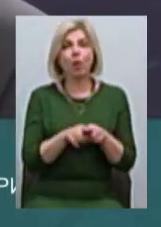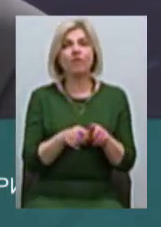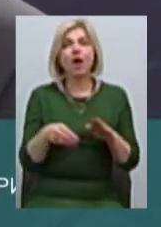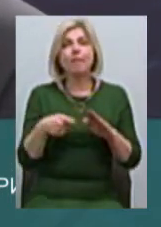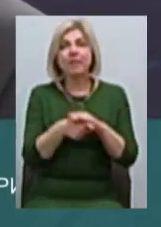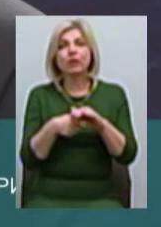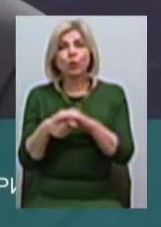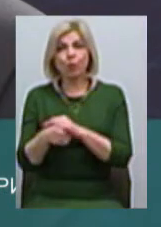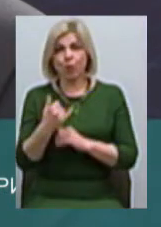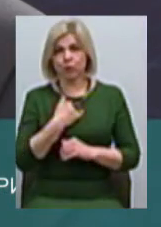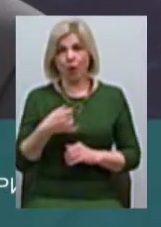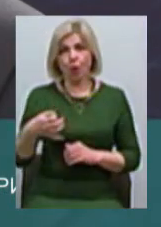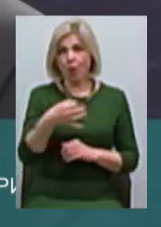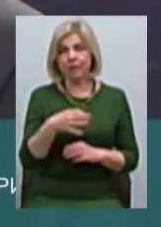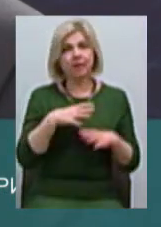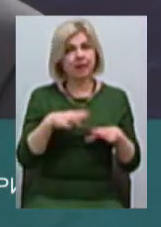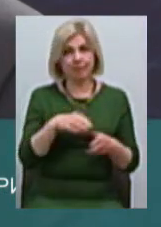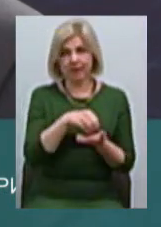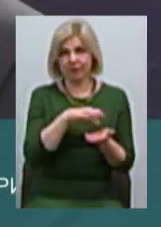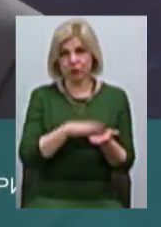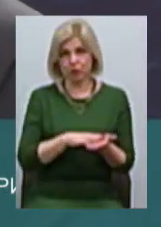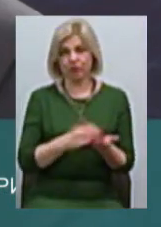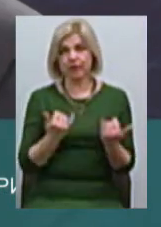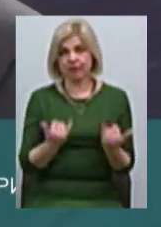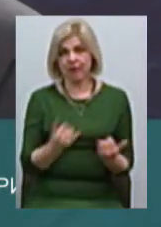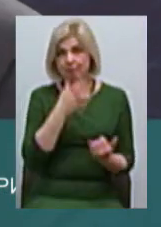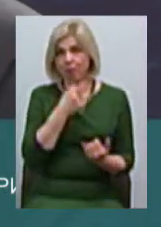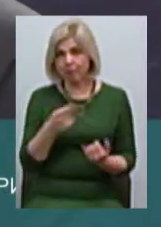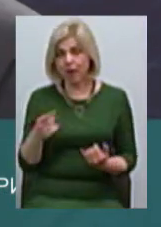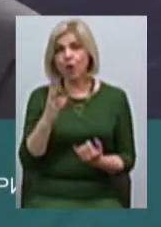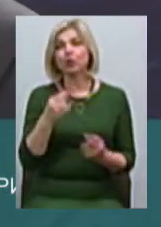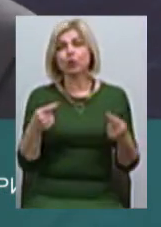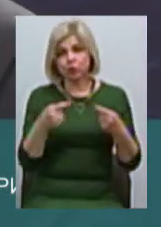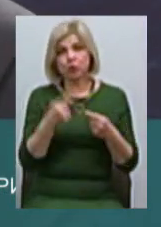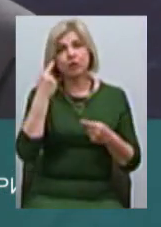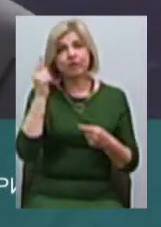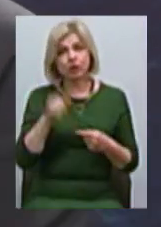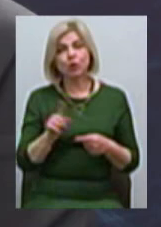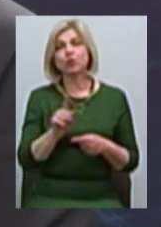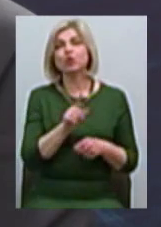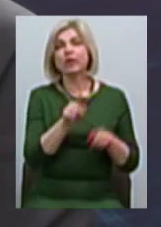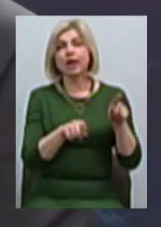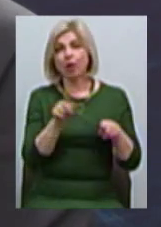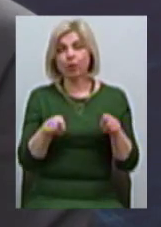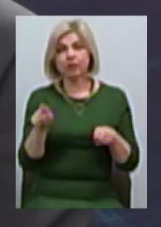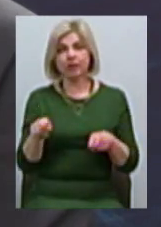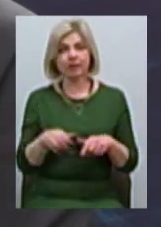нас в області не було зафіксовано на даний момент. Але достеменно відомо, що деякі все ж таки